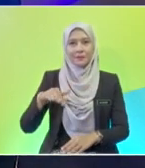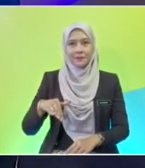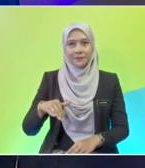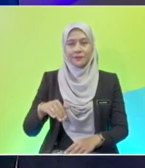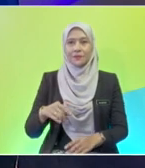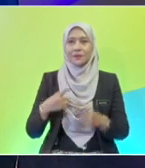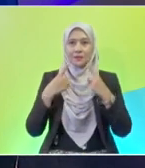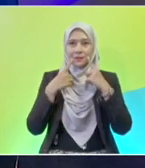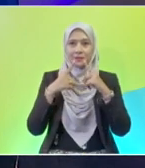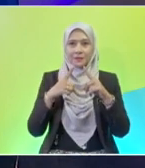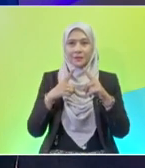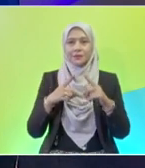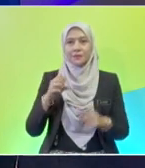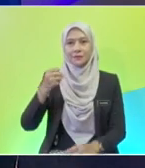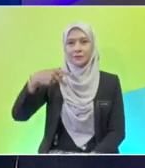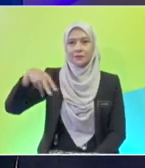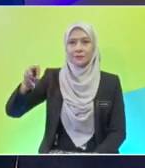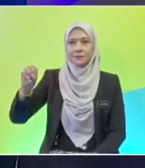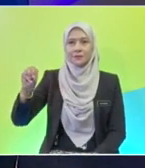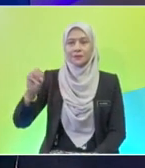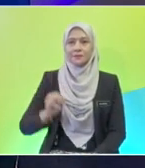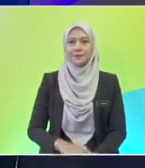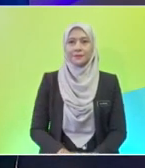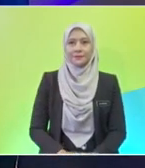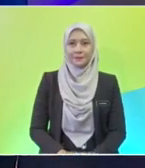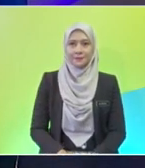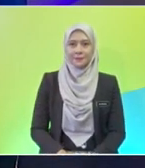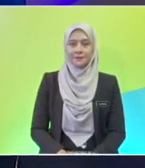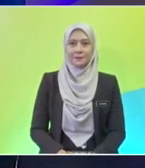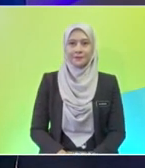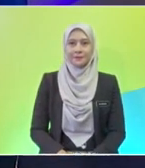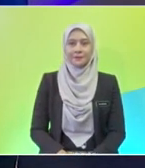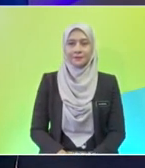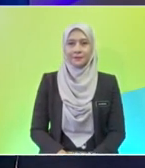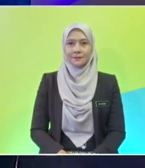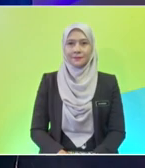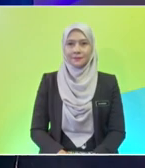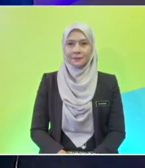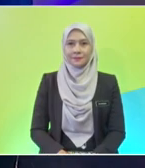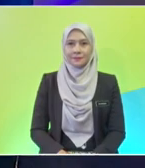kertas 1 jadi kita coba sukses SPM 2022